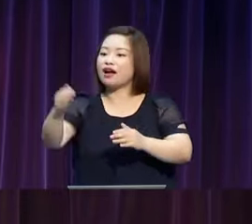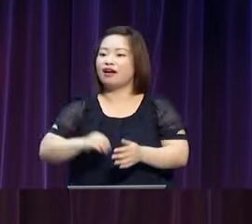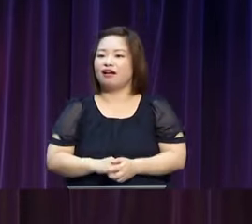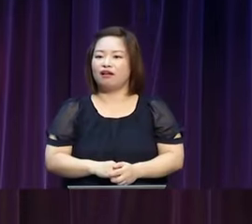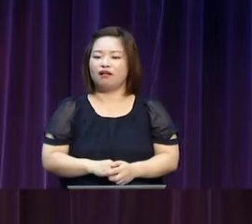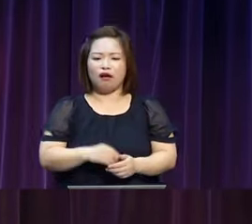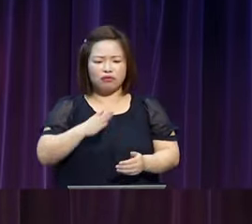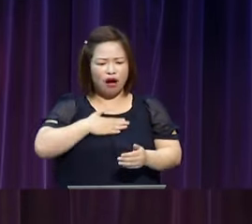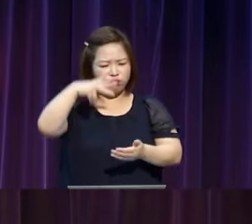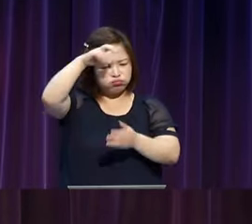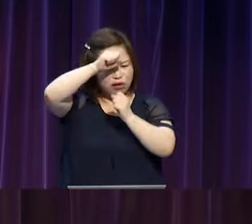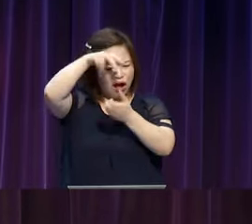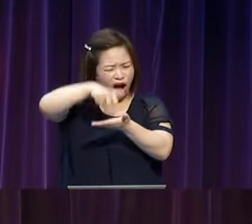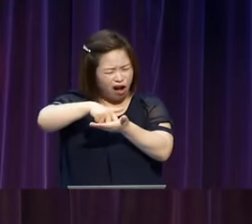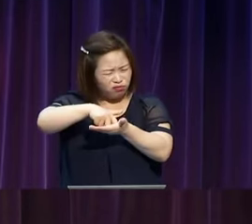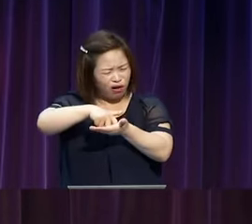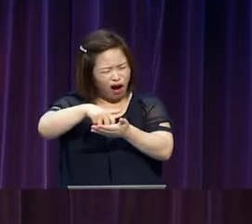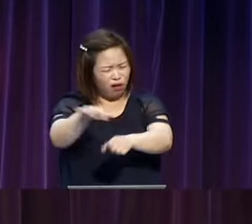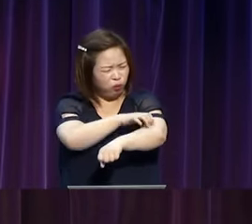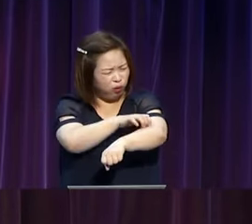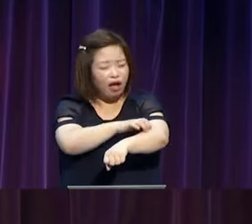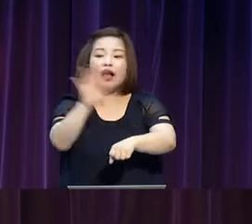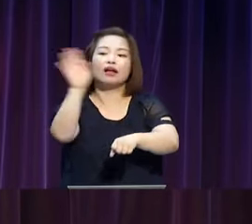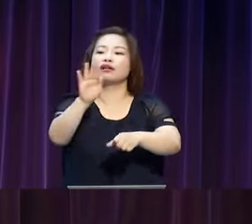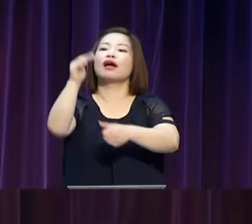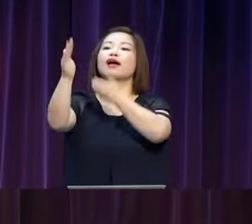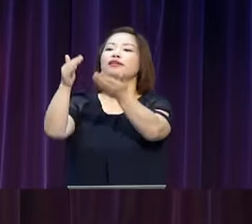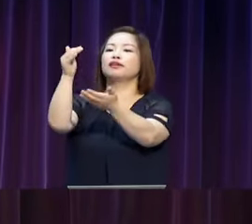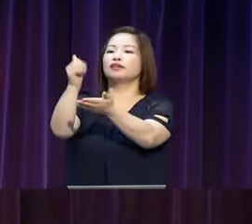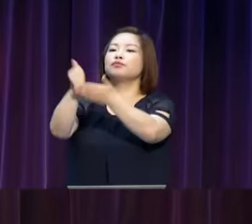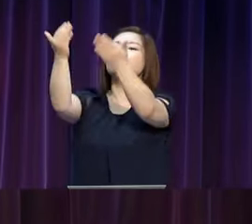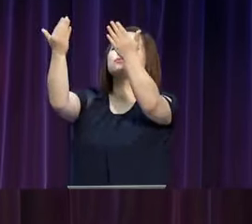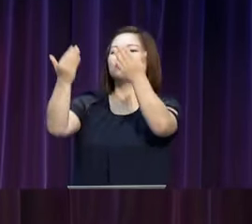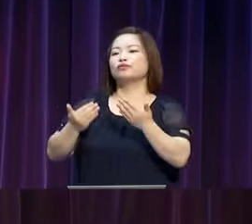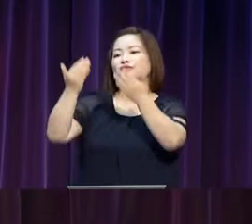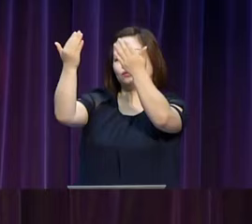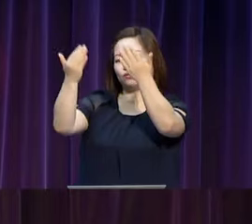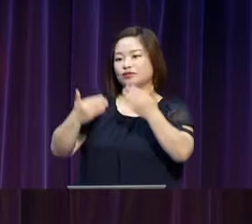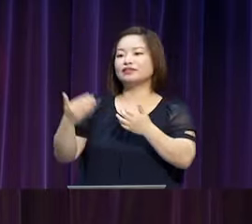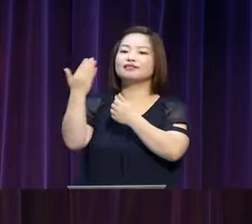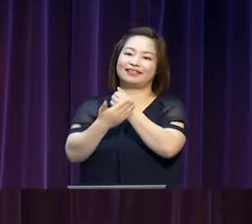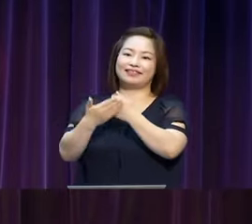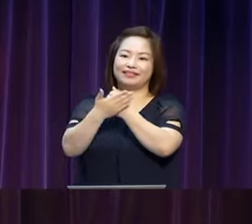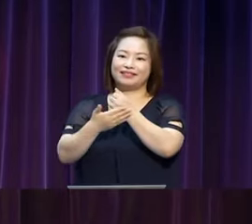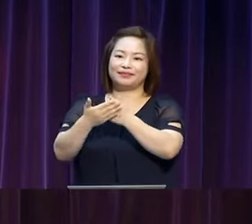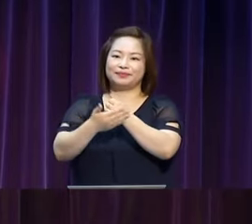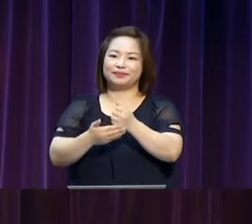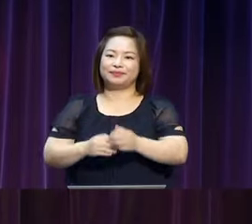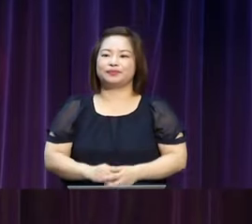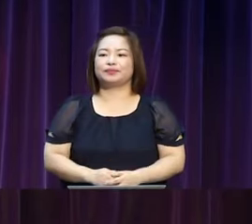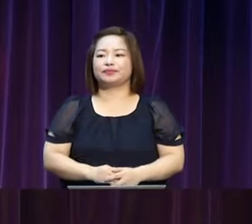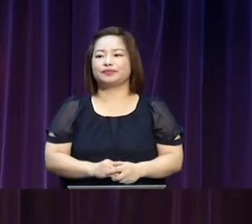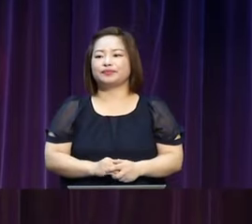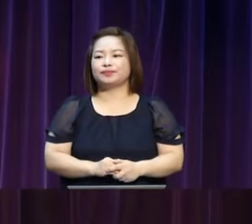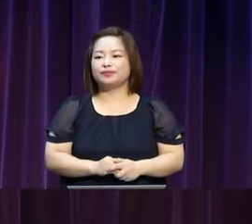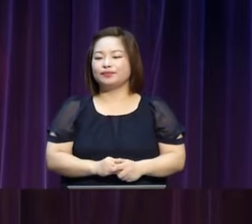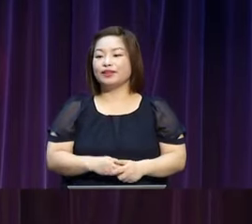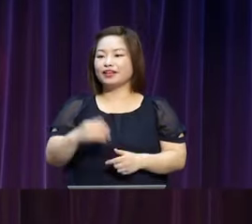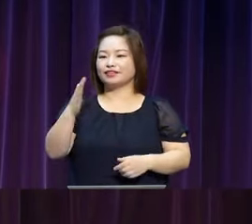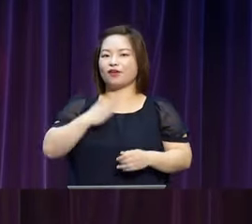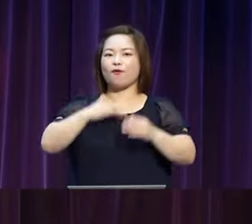겁니다. 예, 하나님이 우리에게 주신 특권이에요. 기도하는 걸 부끄러워하지 마세요. 저는